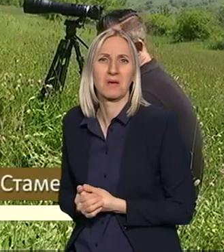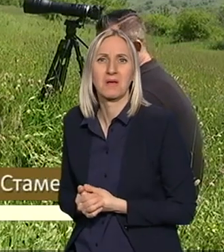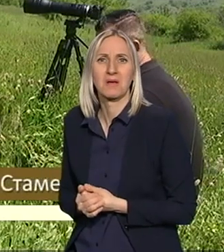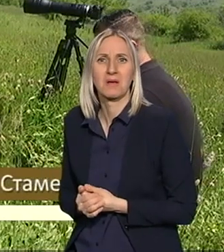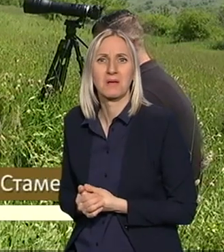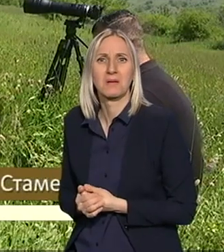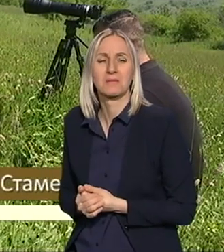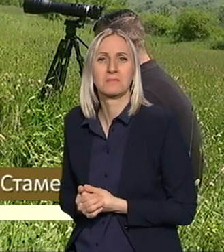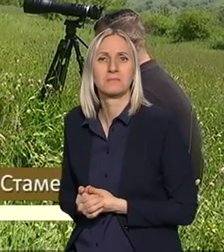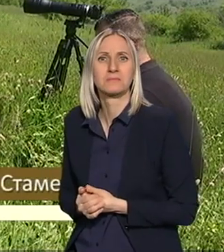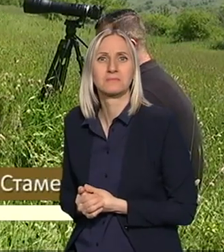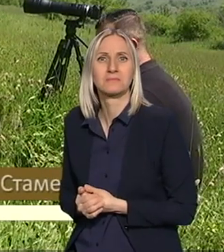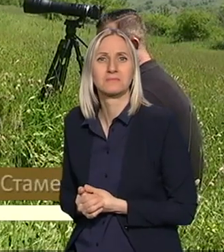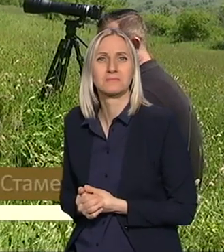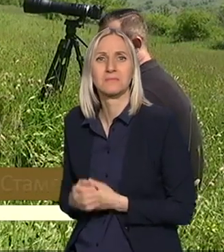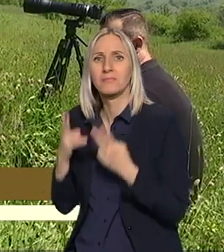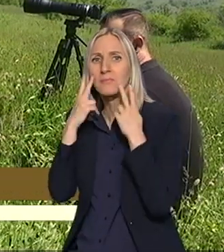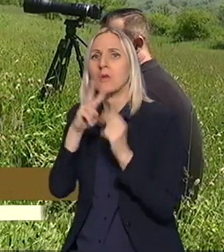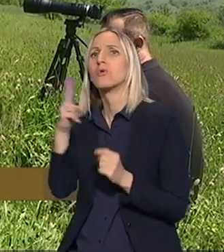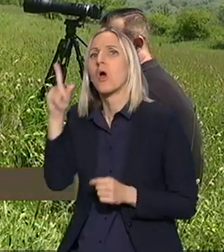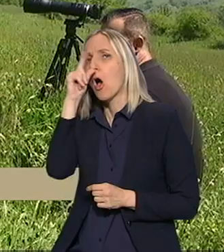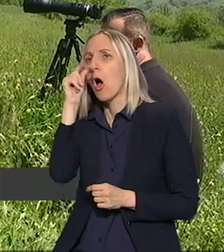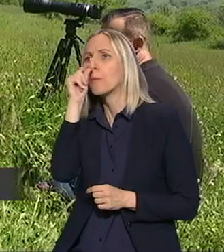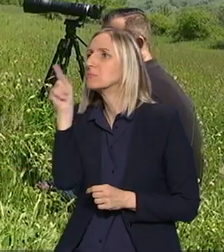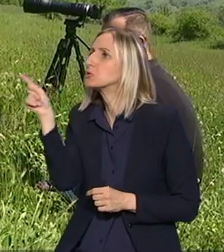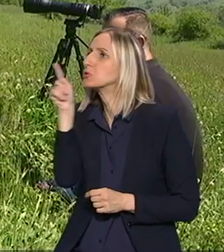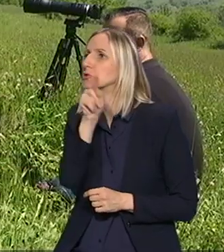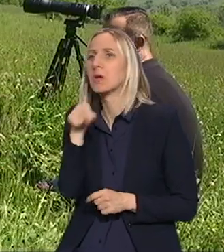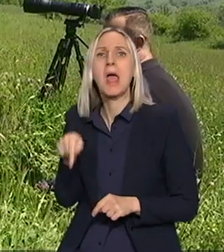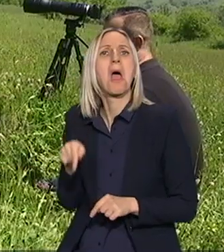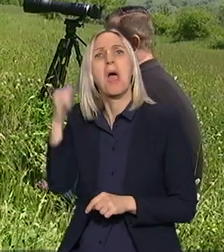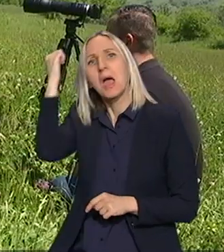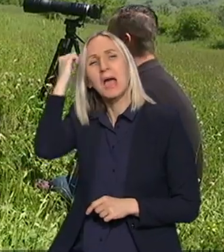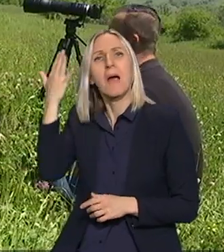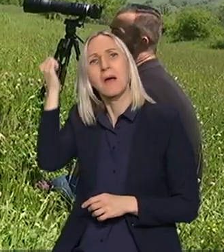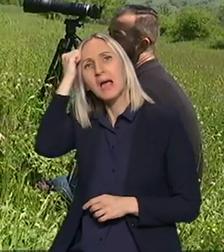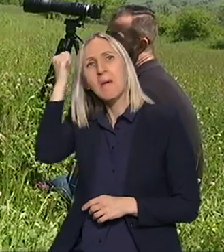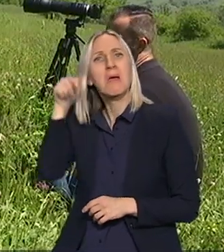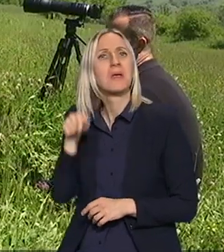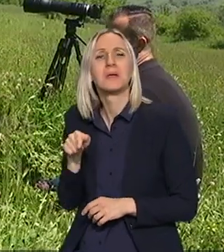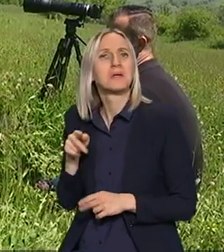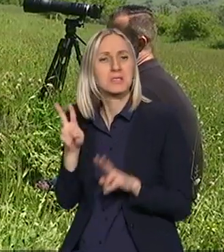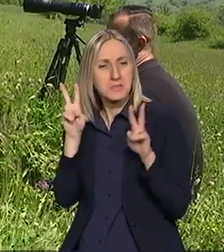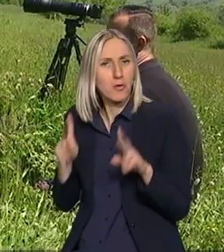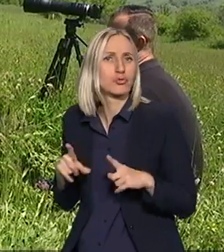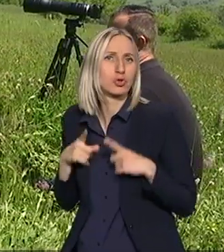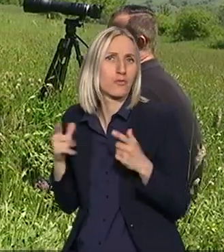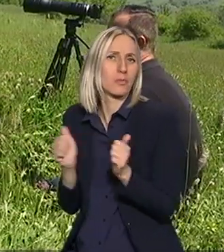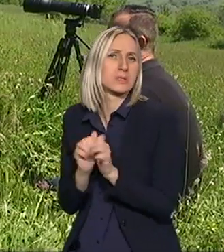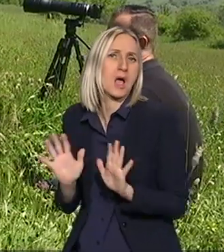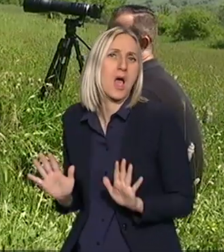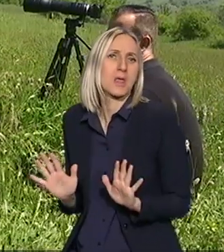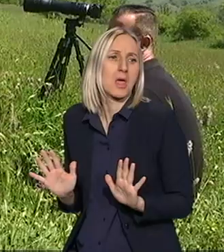znači, ostale opštine, mi smo stvarno po tom pitanju, mi bukvalno živimo zajedno. Znači,